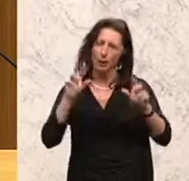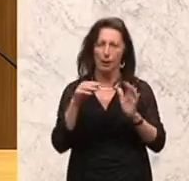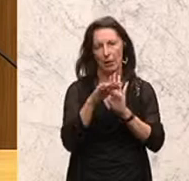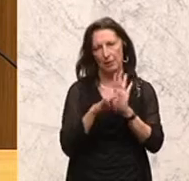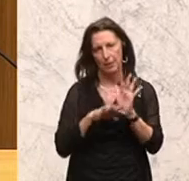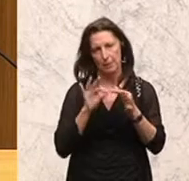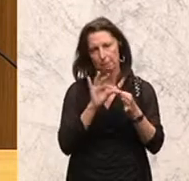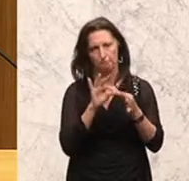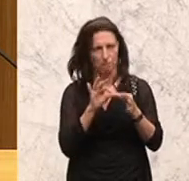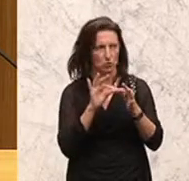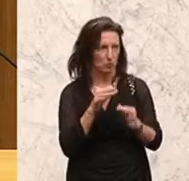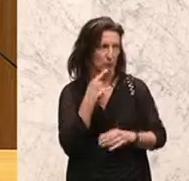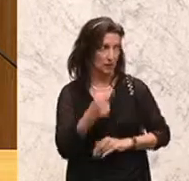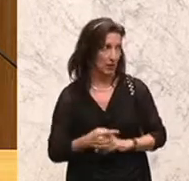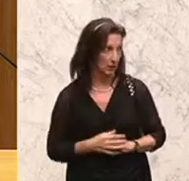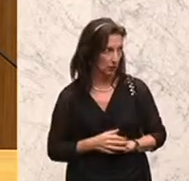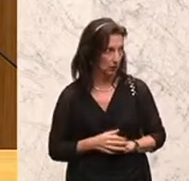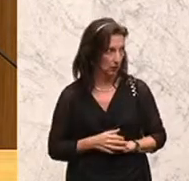sagen.